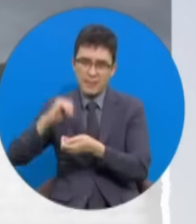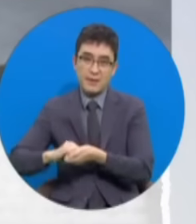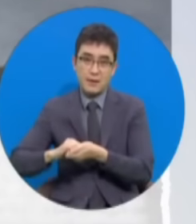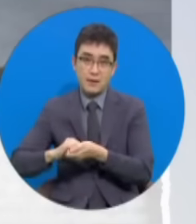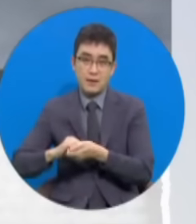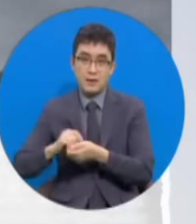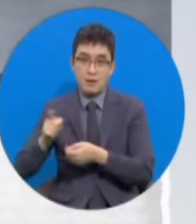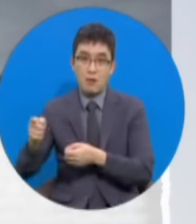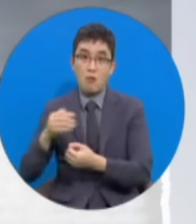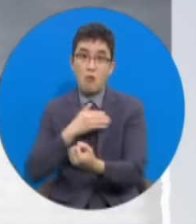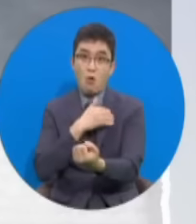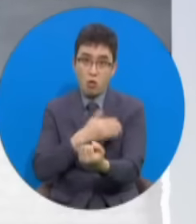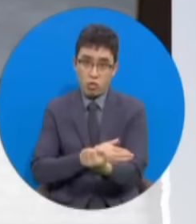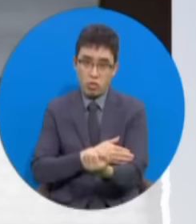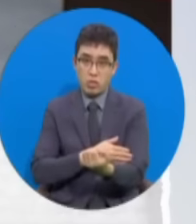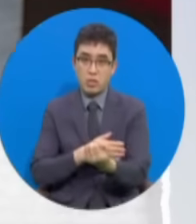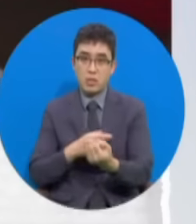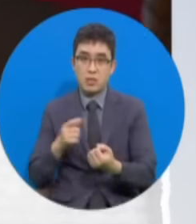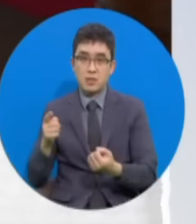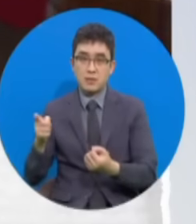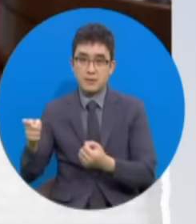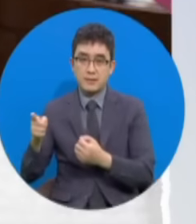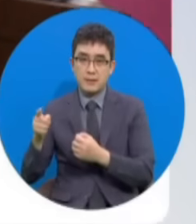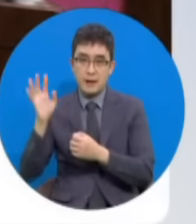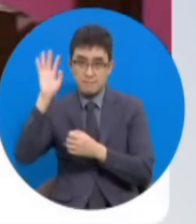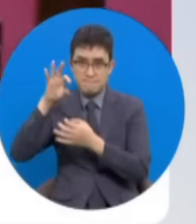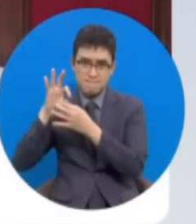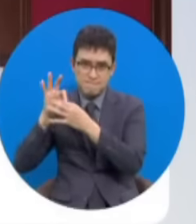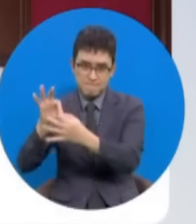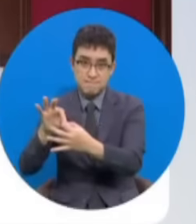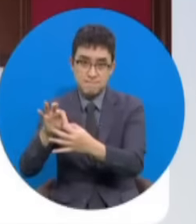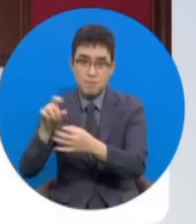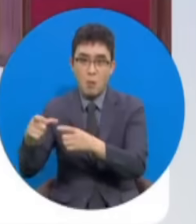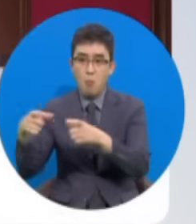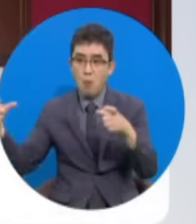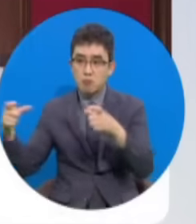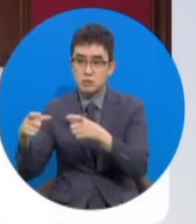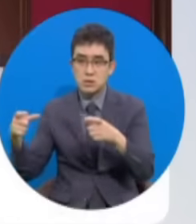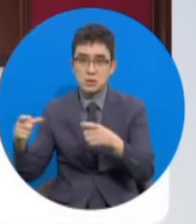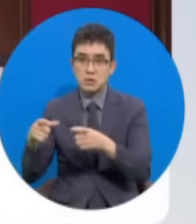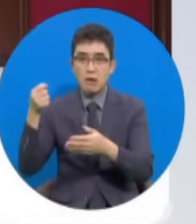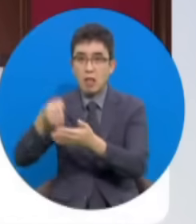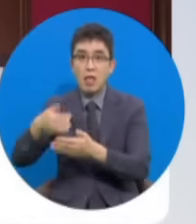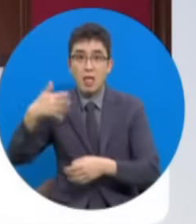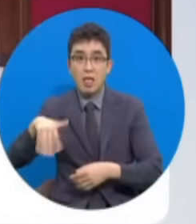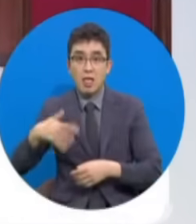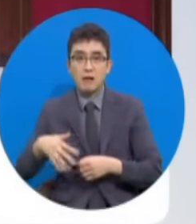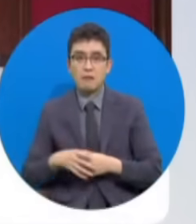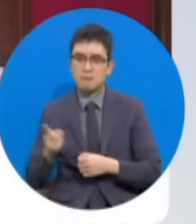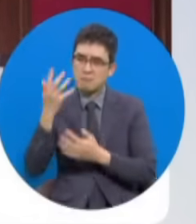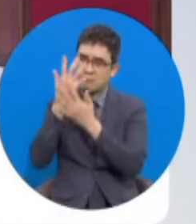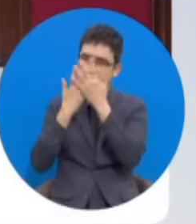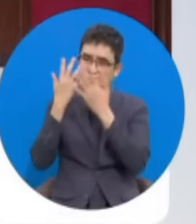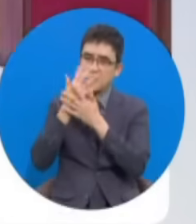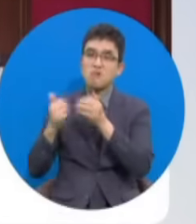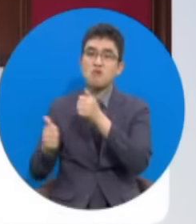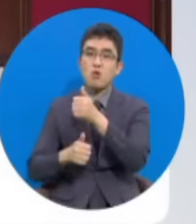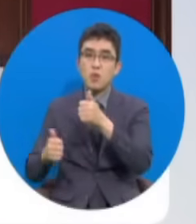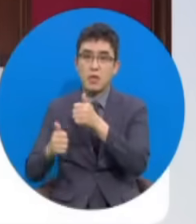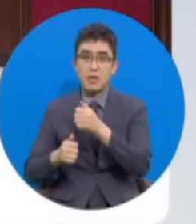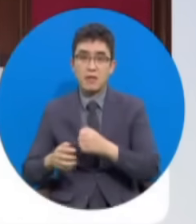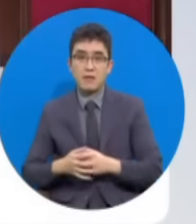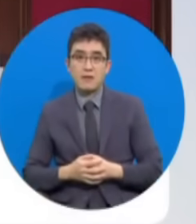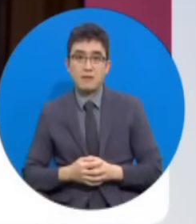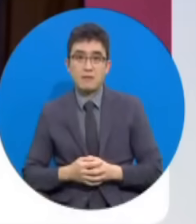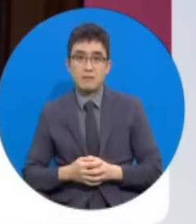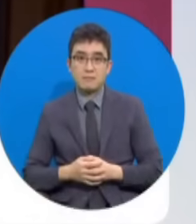권한, 존속 범위, 예. 혁신의 대상 이게 정해지지 않았잖아요. 그냥 MMO에게 우리가